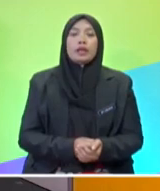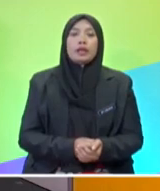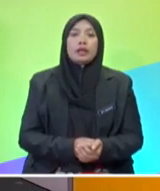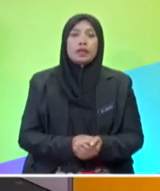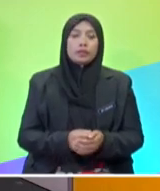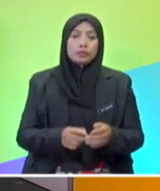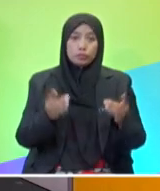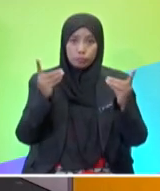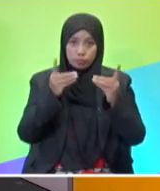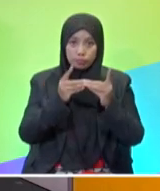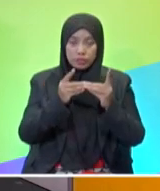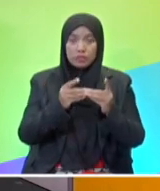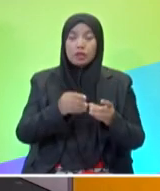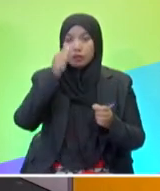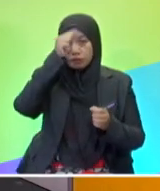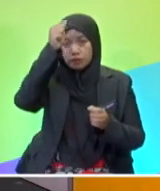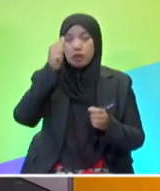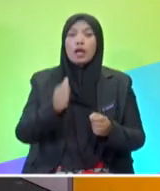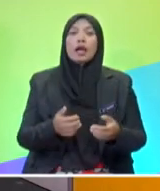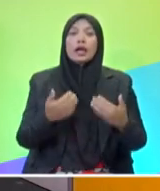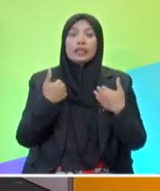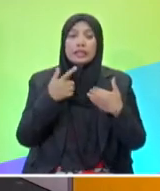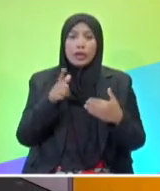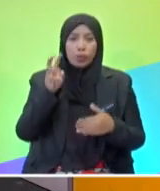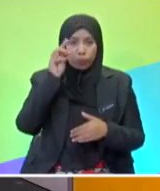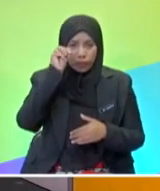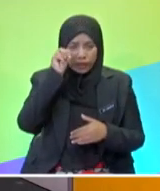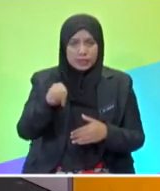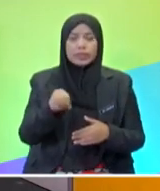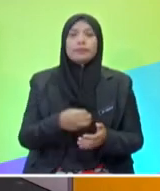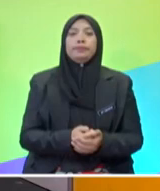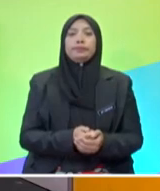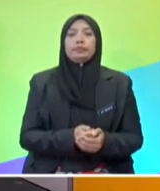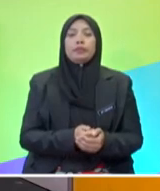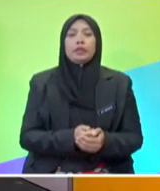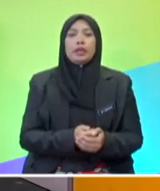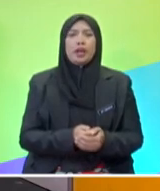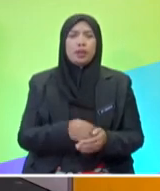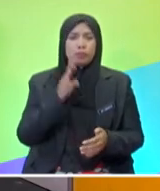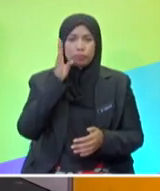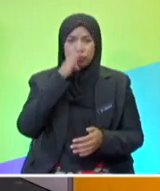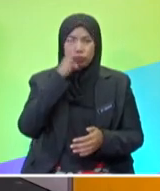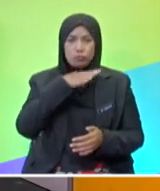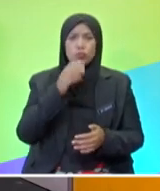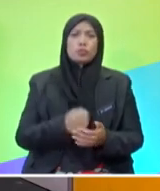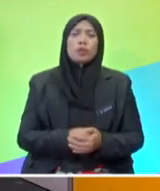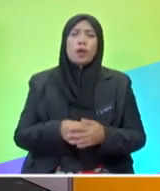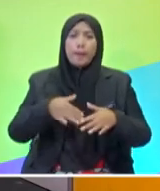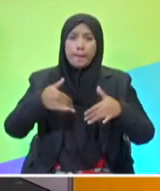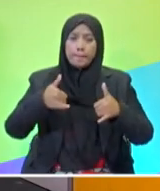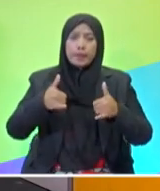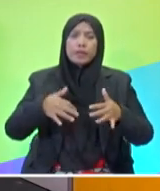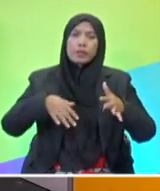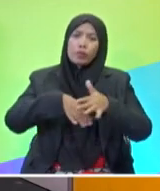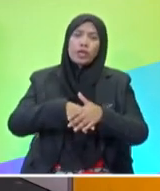adalah wajib kita dalam keadaan yang bersih. Jangan pula busuk-busuk, balik daripada main bola, terus solat.